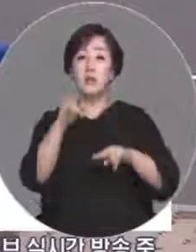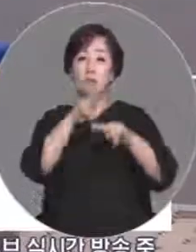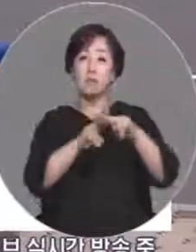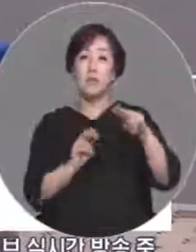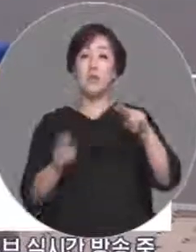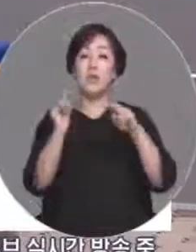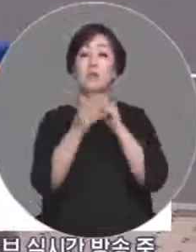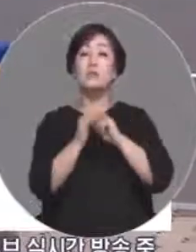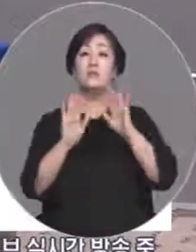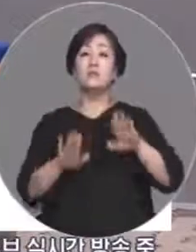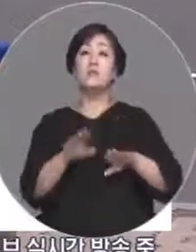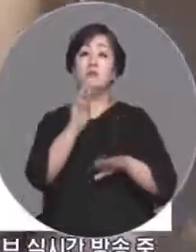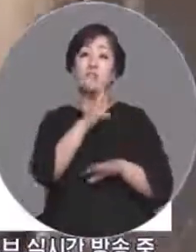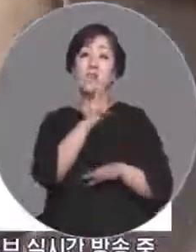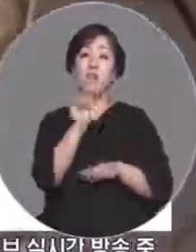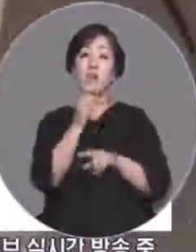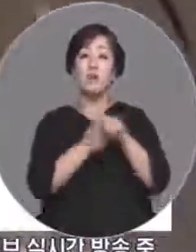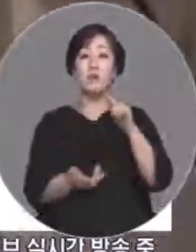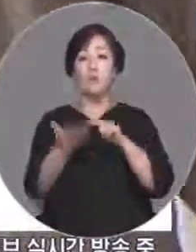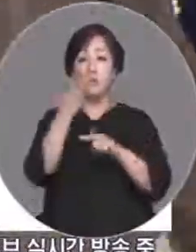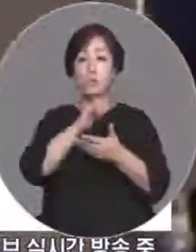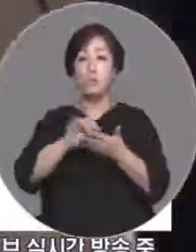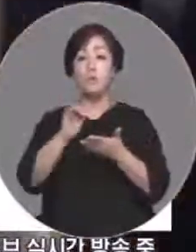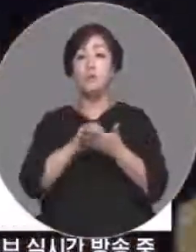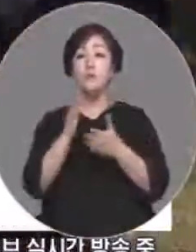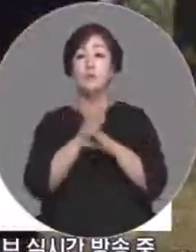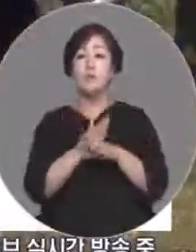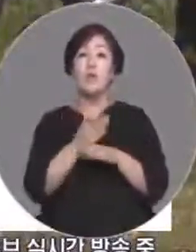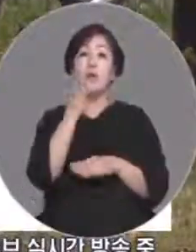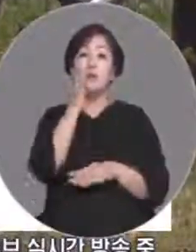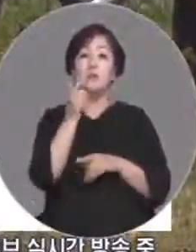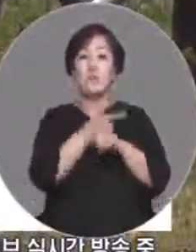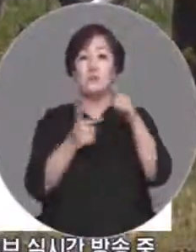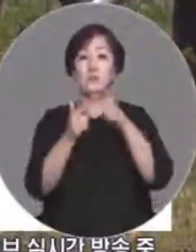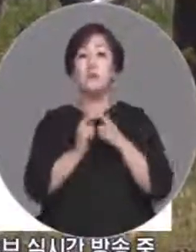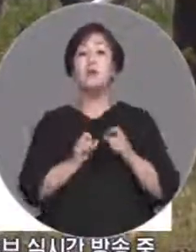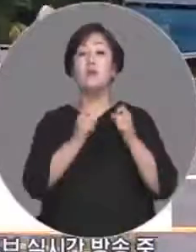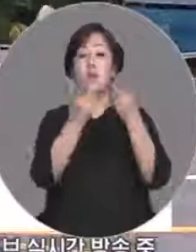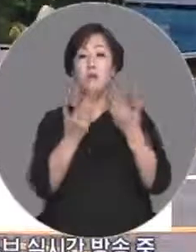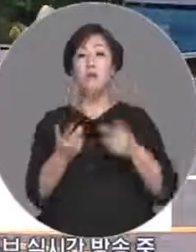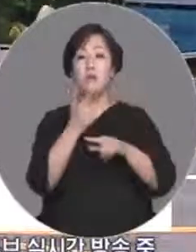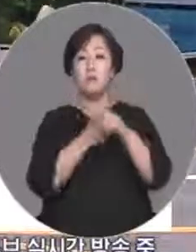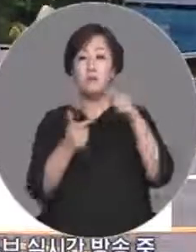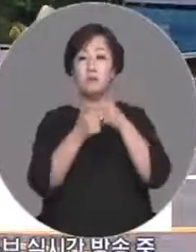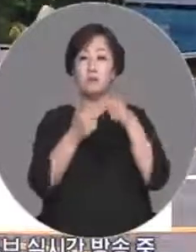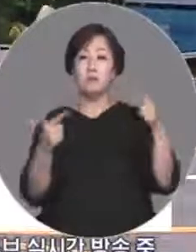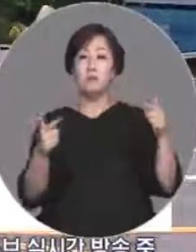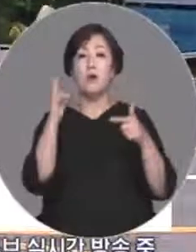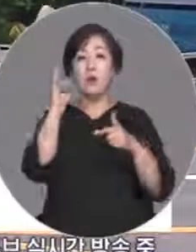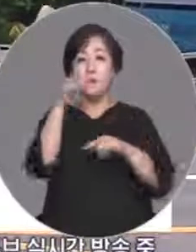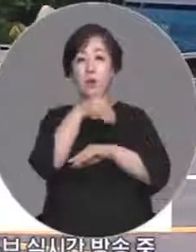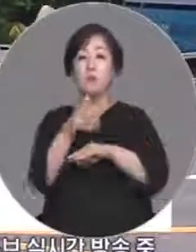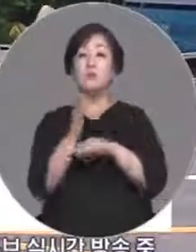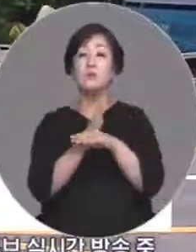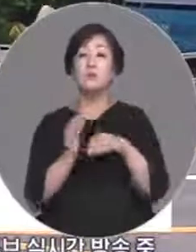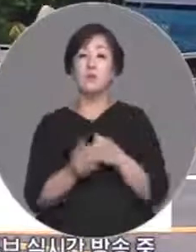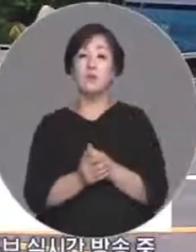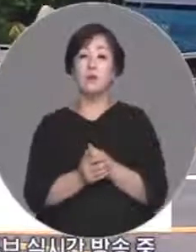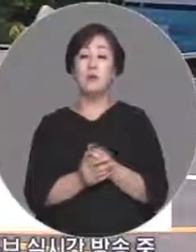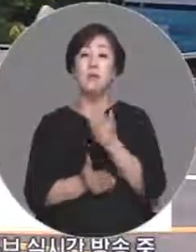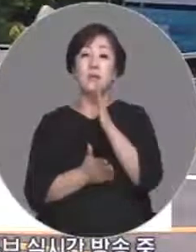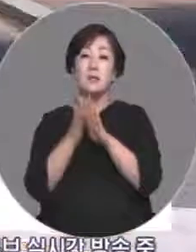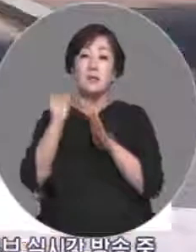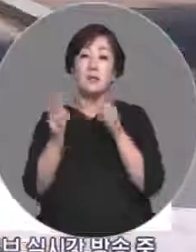규모가 울산보다 3배 정도 많기 때문에 울산 청년들의 기회가 많아질 것으로 본다고 밝혔습니다.